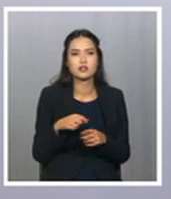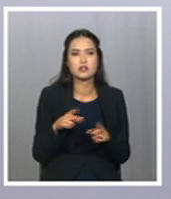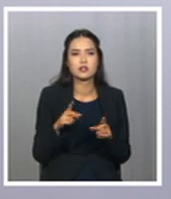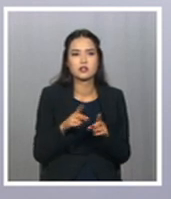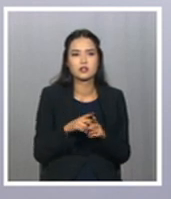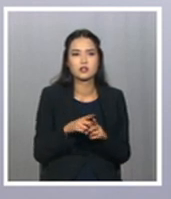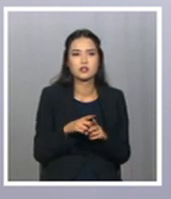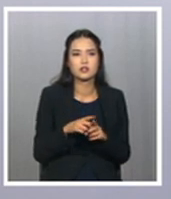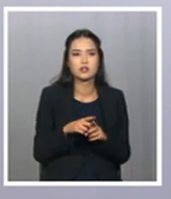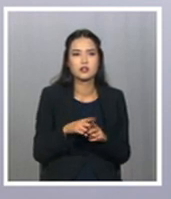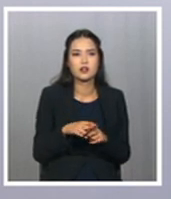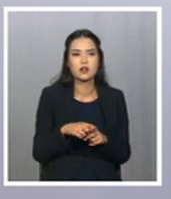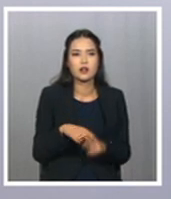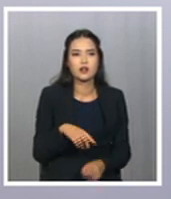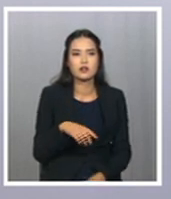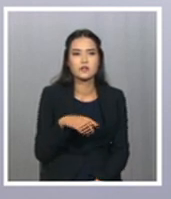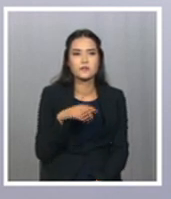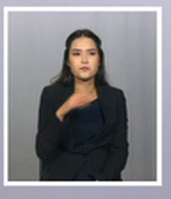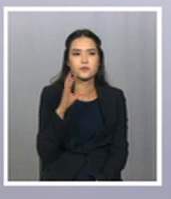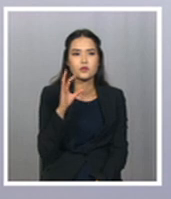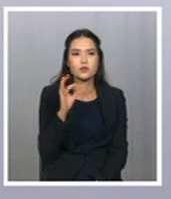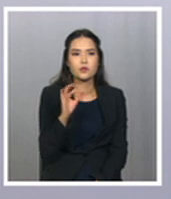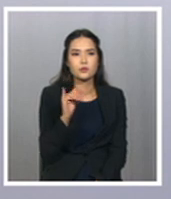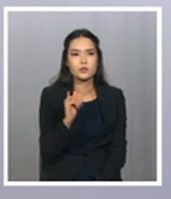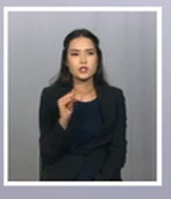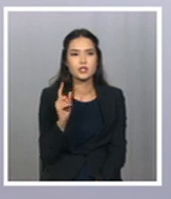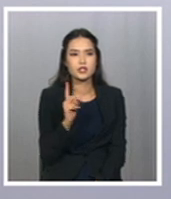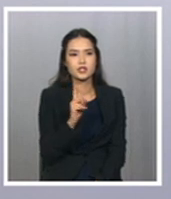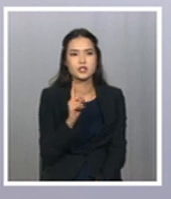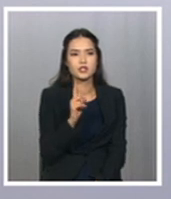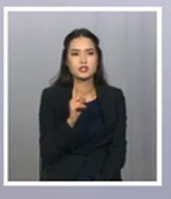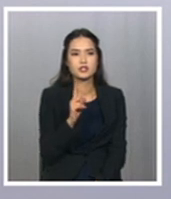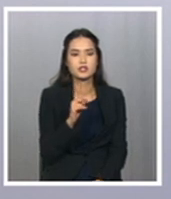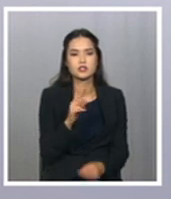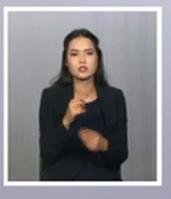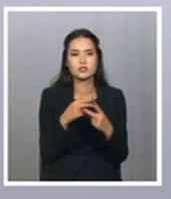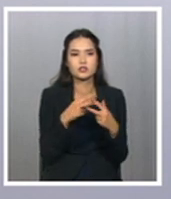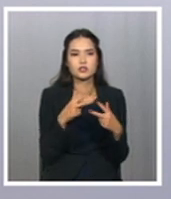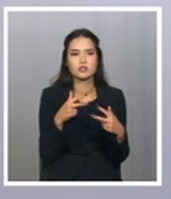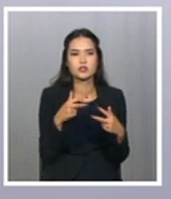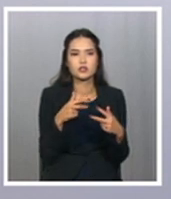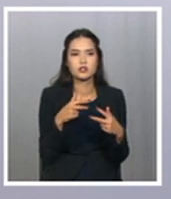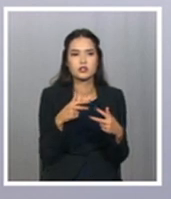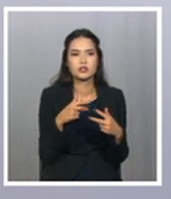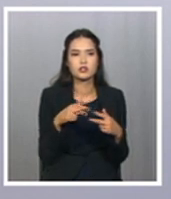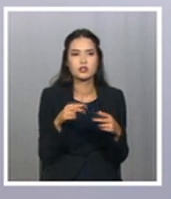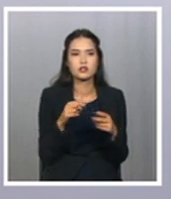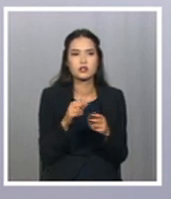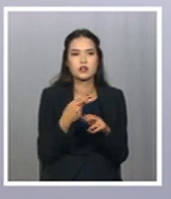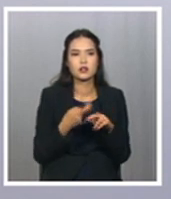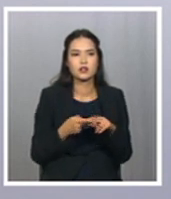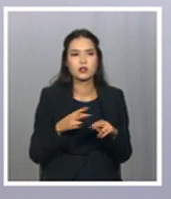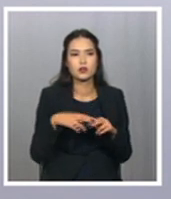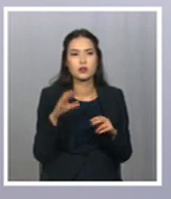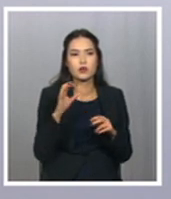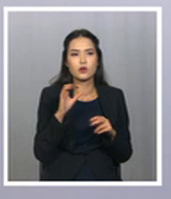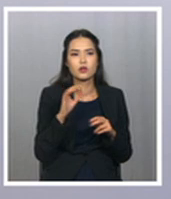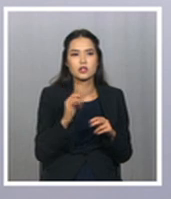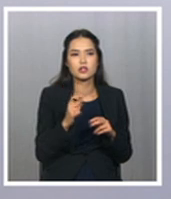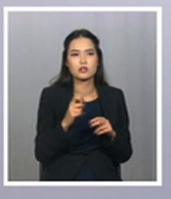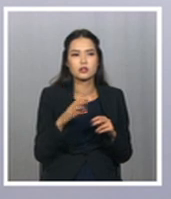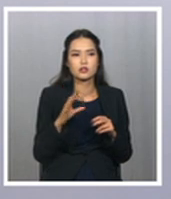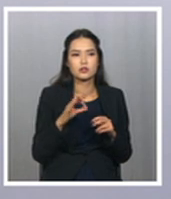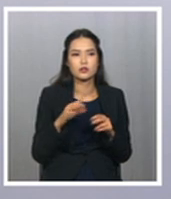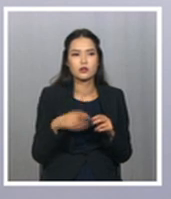үшін бізде мінекей OYZ жазықтығын береді. Яғни, X-і 0-ге тең барлық